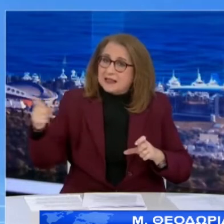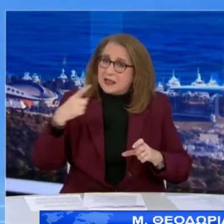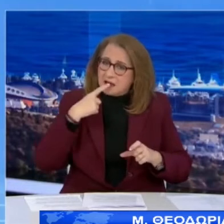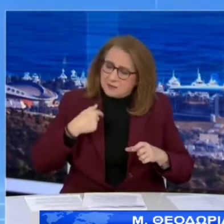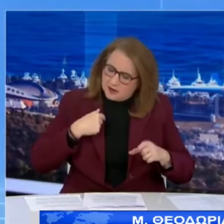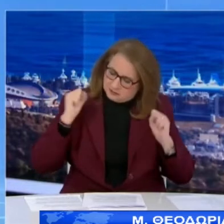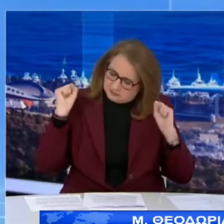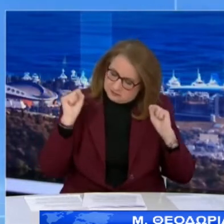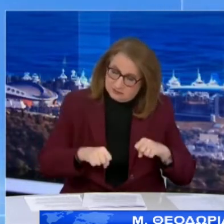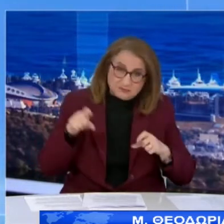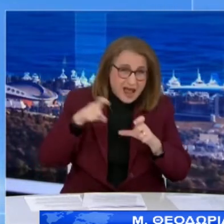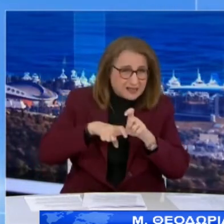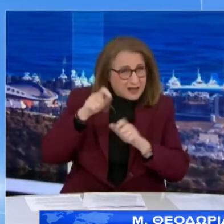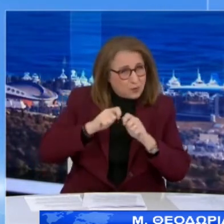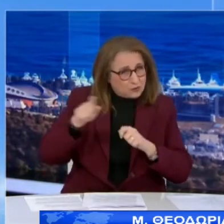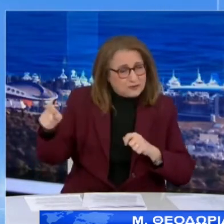COVAX, για